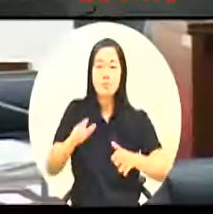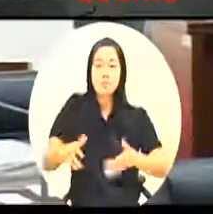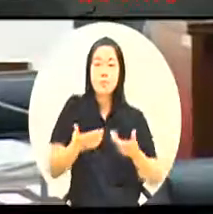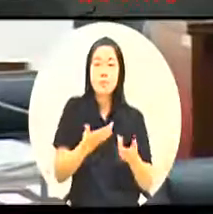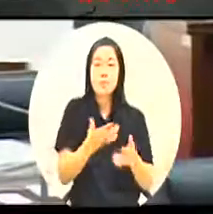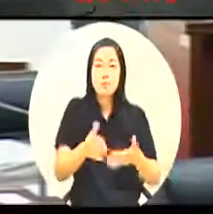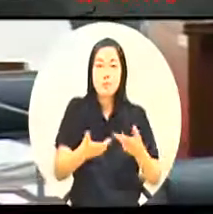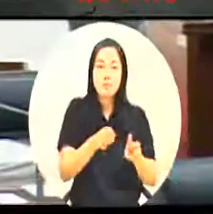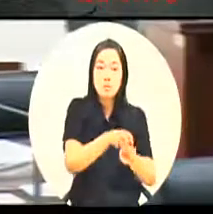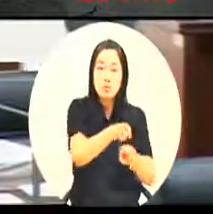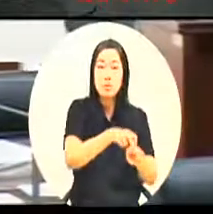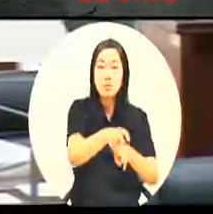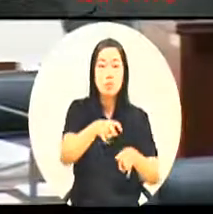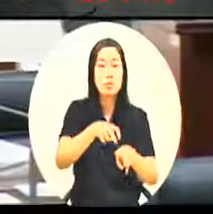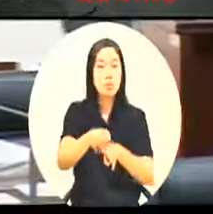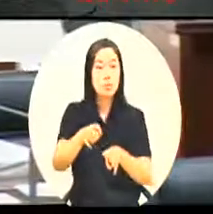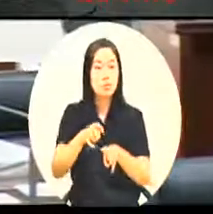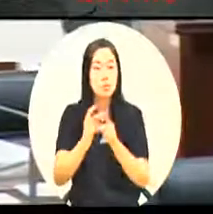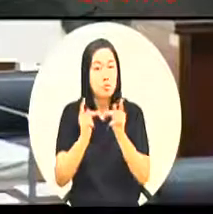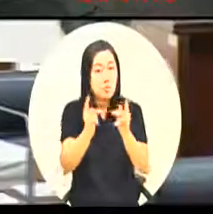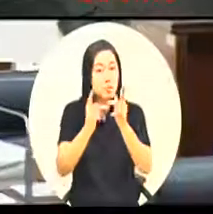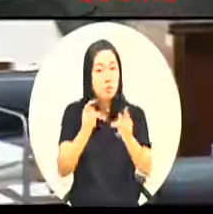交环都没有做好。